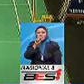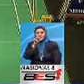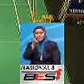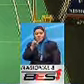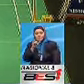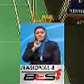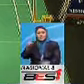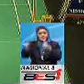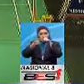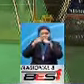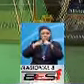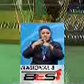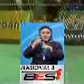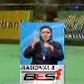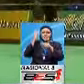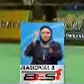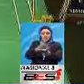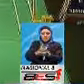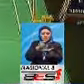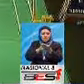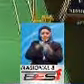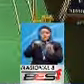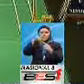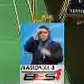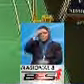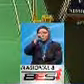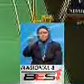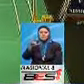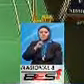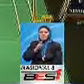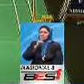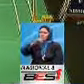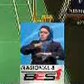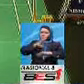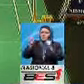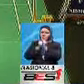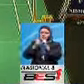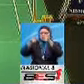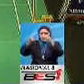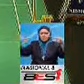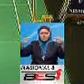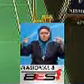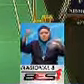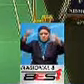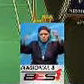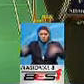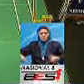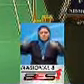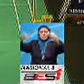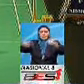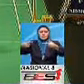permainan terhenti seketika apabila dat Lee Chong dikatakan tidak berpuas hati dengan keputusan empay